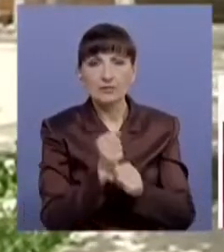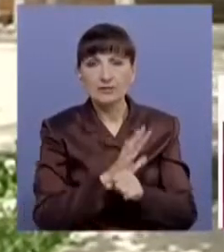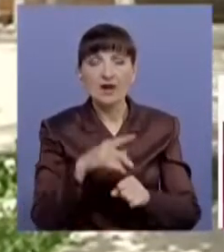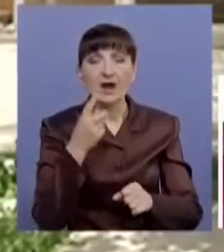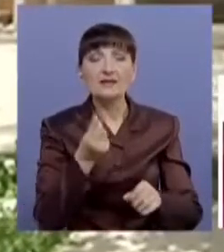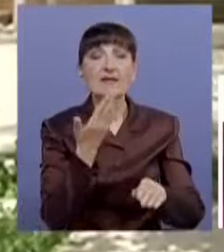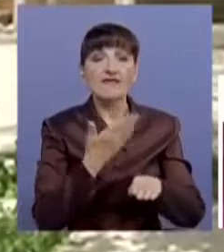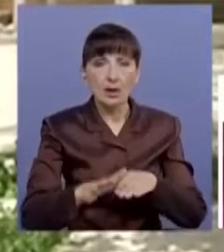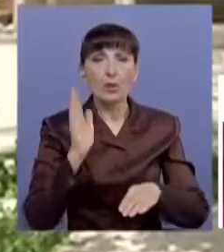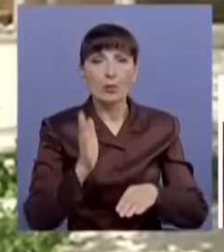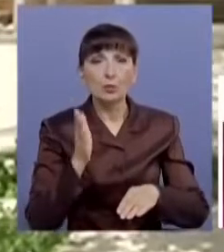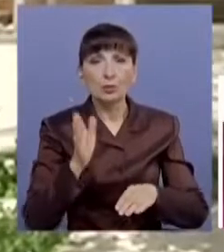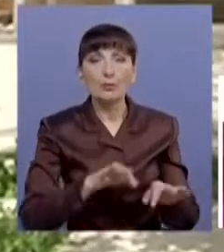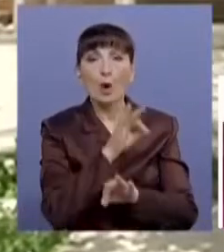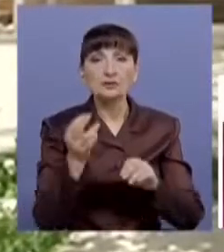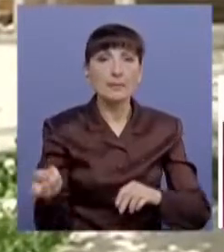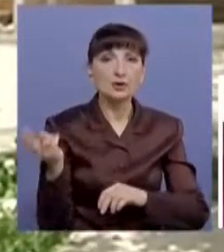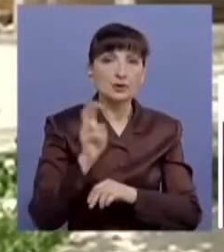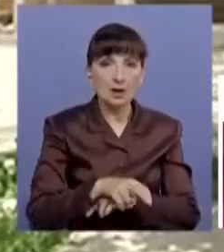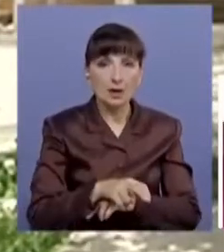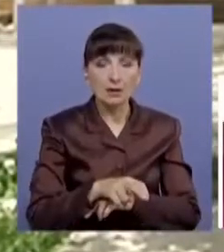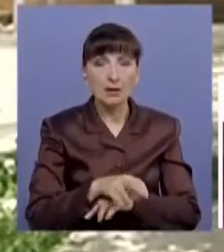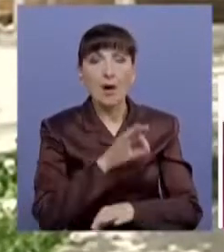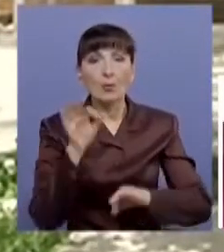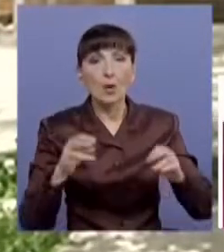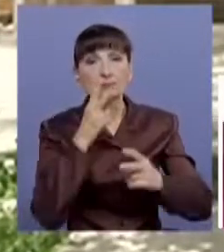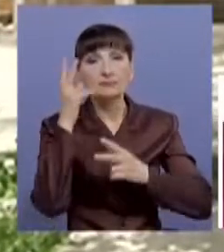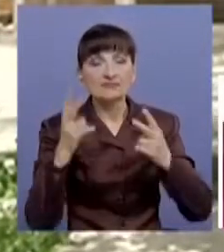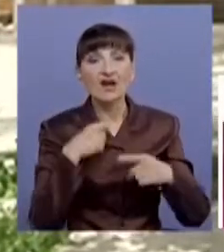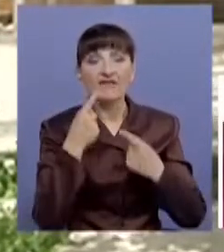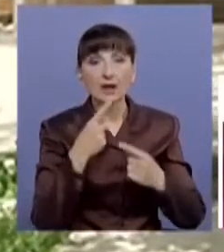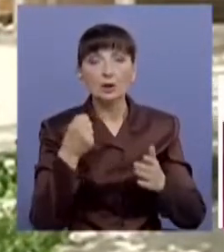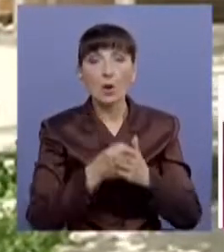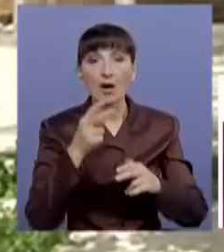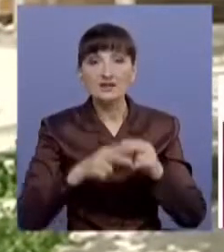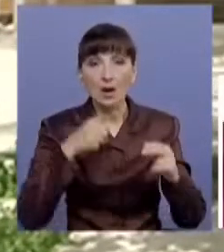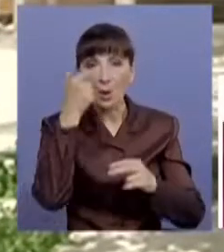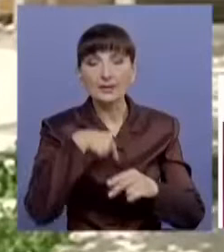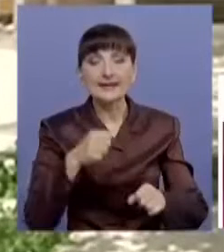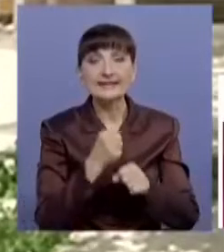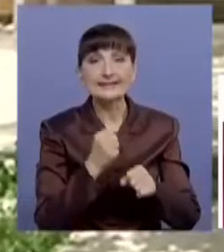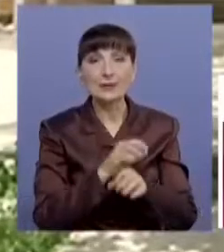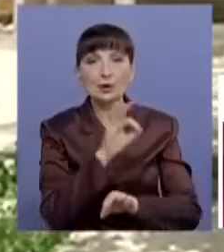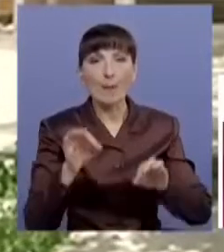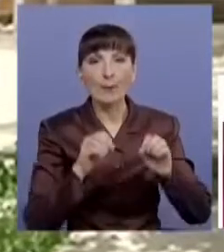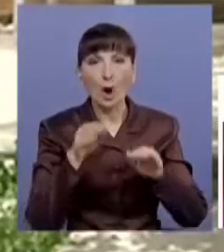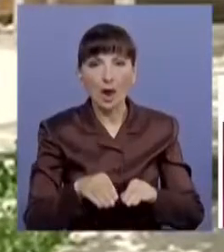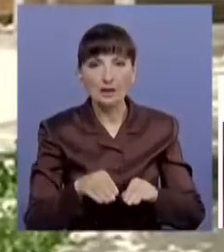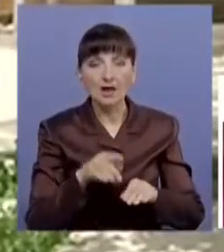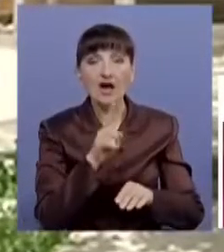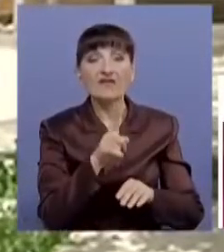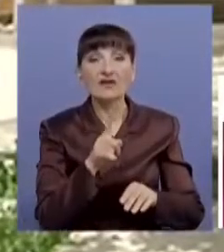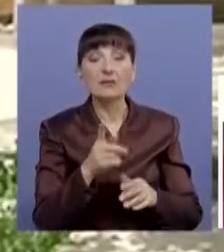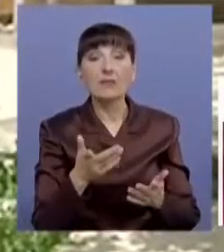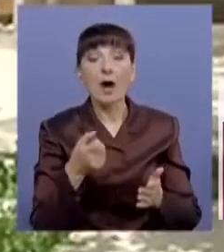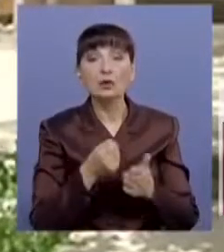выделили деньги, пришли проектировщики. Пришли проектировщики и сказали, что до конца года они сделают проект. Вы тогда нас